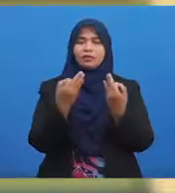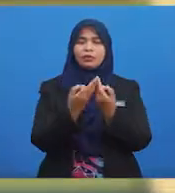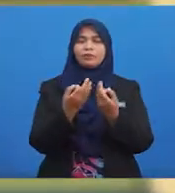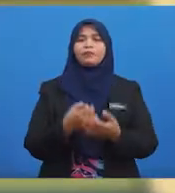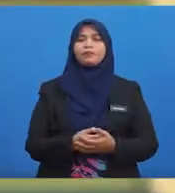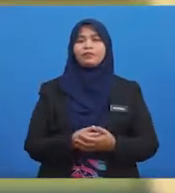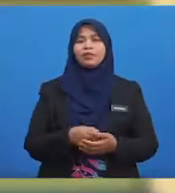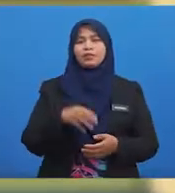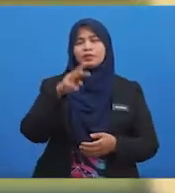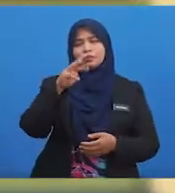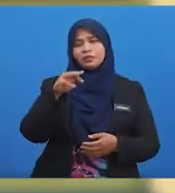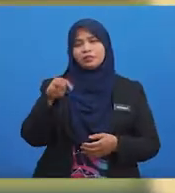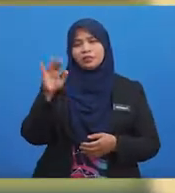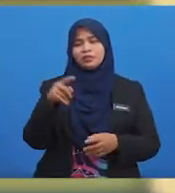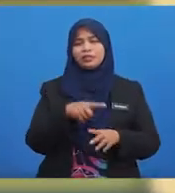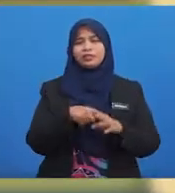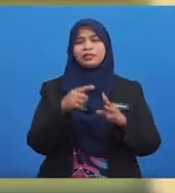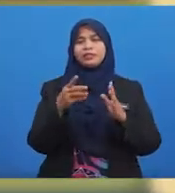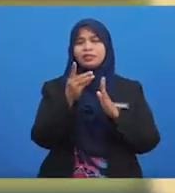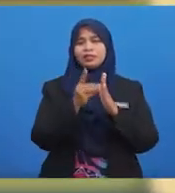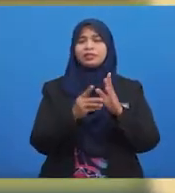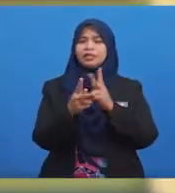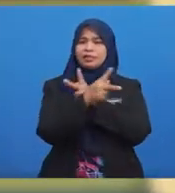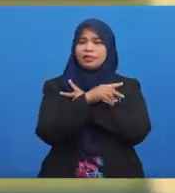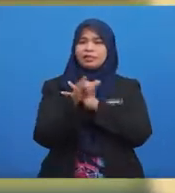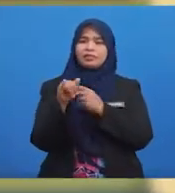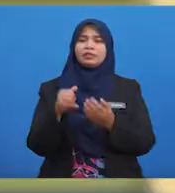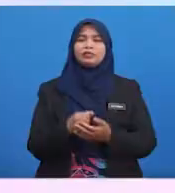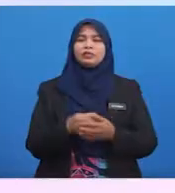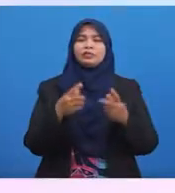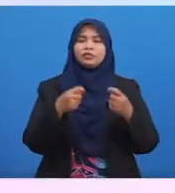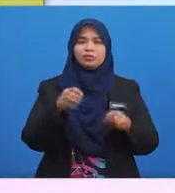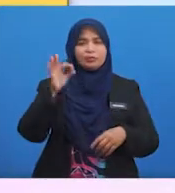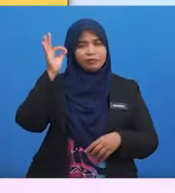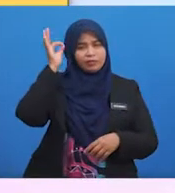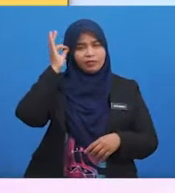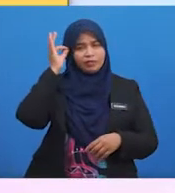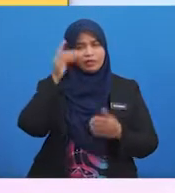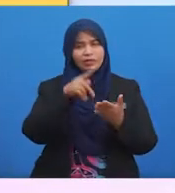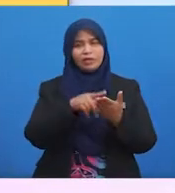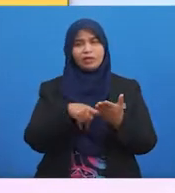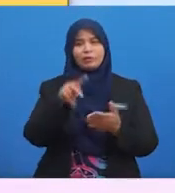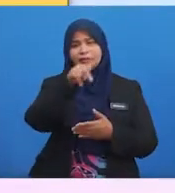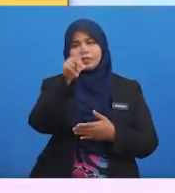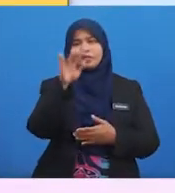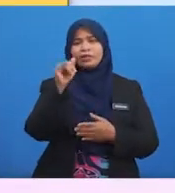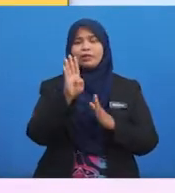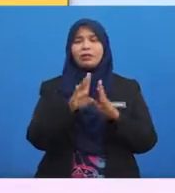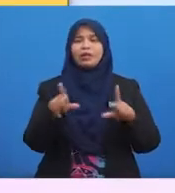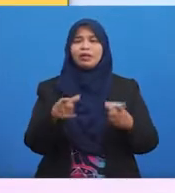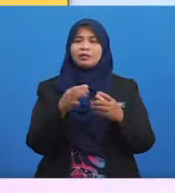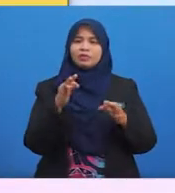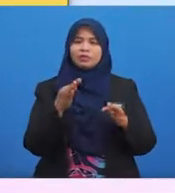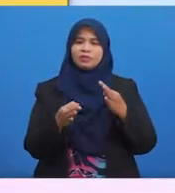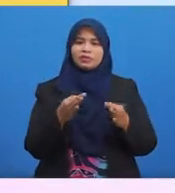murid murid yang dikasihi skalian cube pikir apakah yang berlaku jika kita